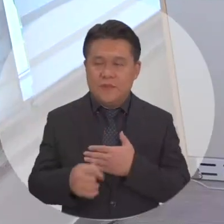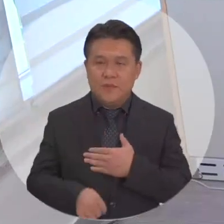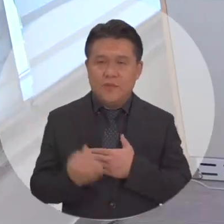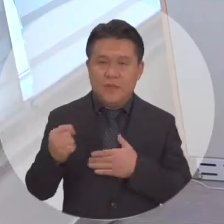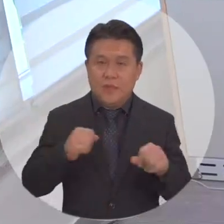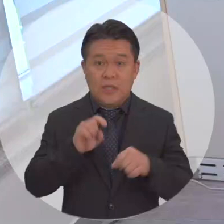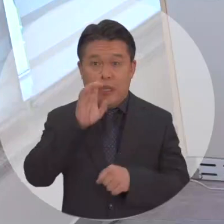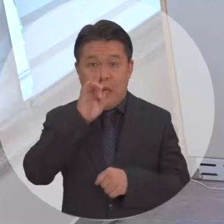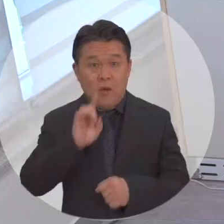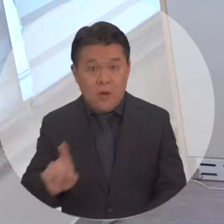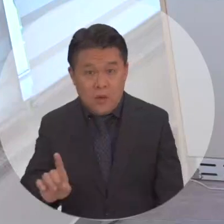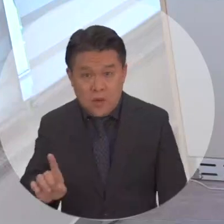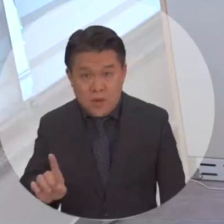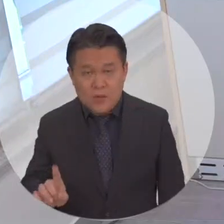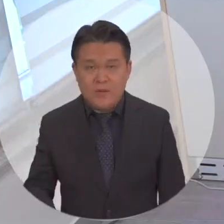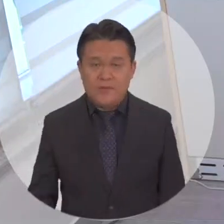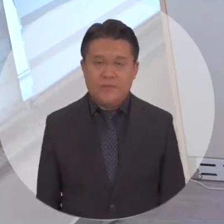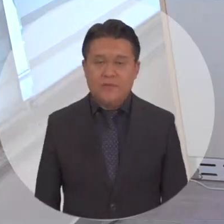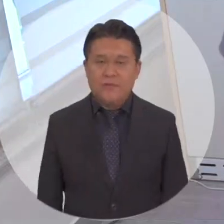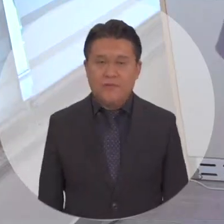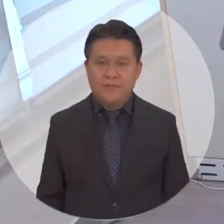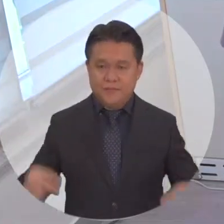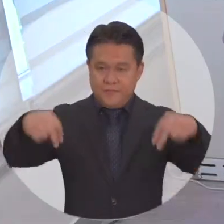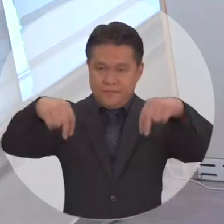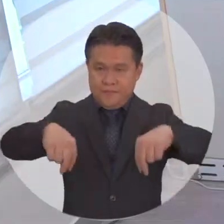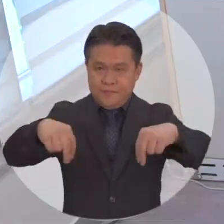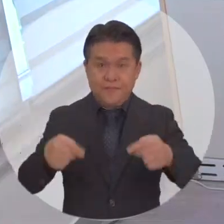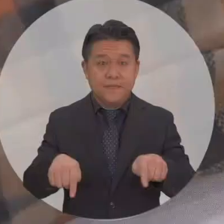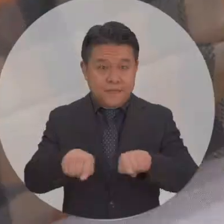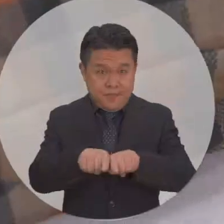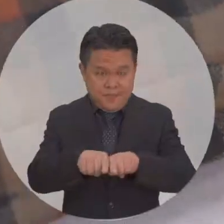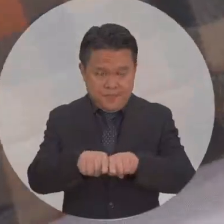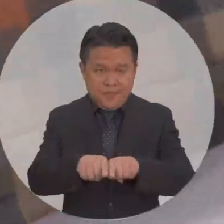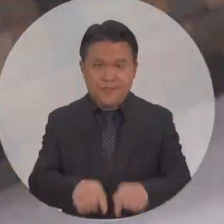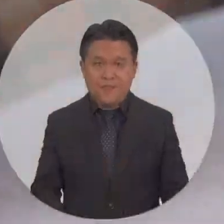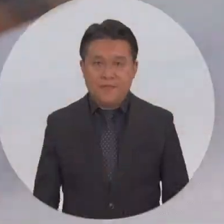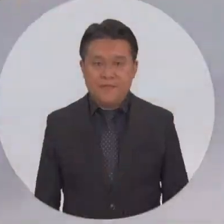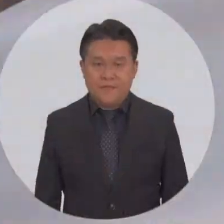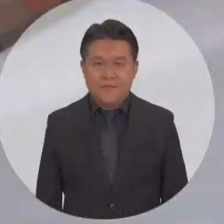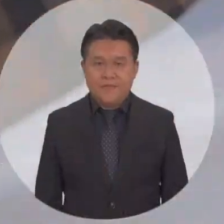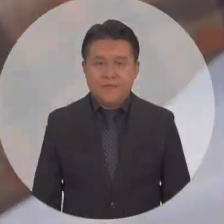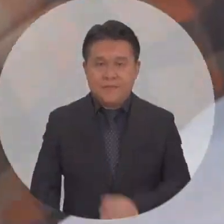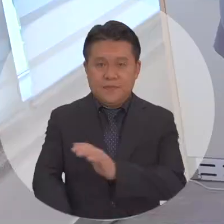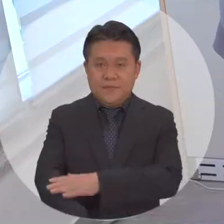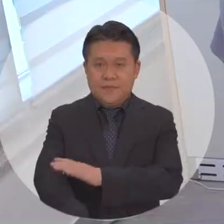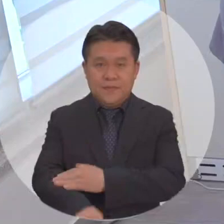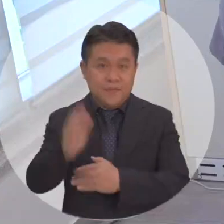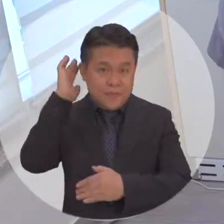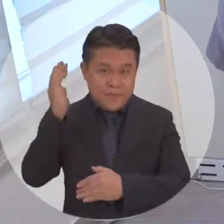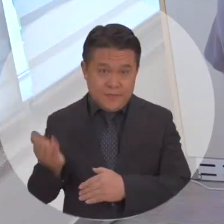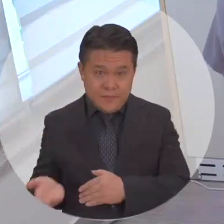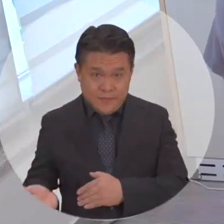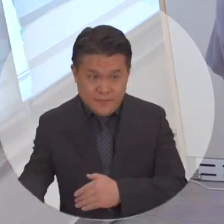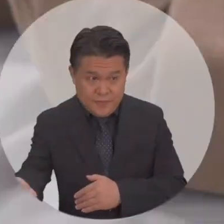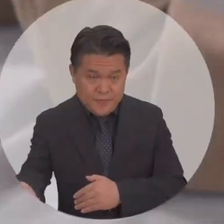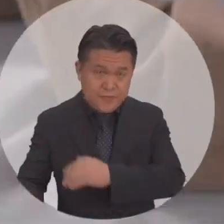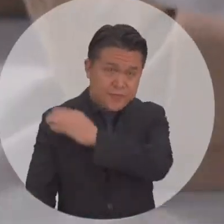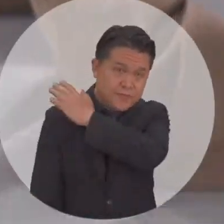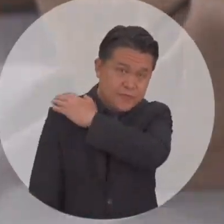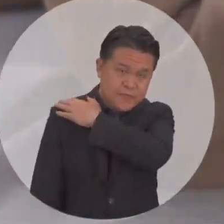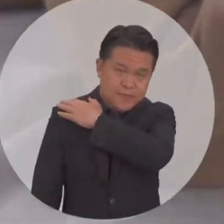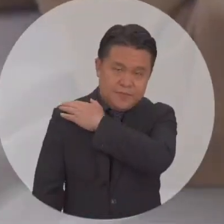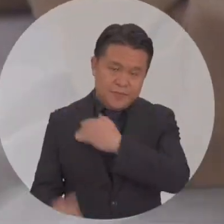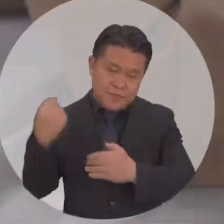대상자가 몸을 움직일 수 없는 경우 침대 양쪽에 한 사람씩 마주 서서 한쪽 팔은 머리 밑으로